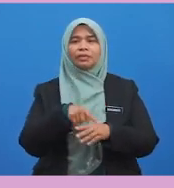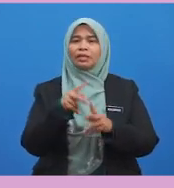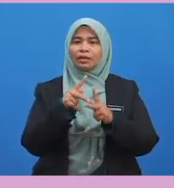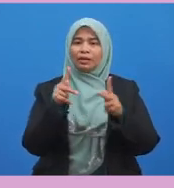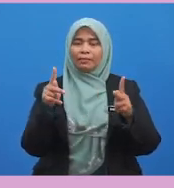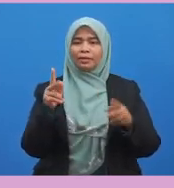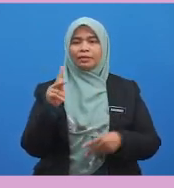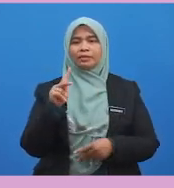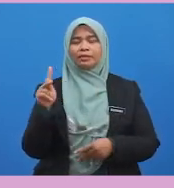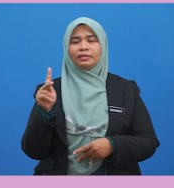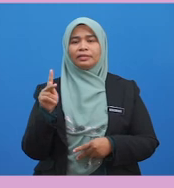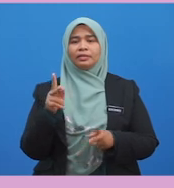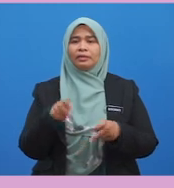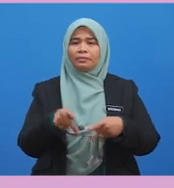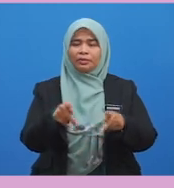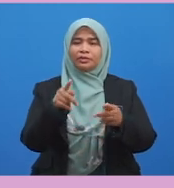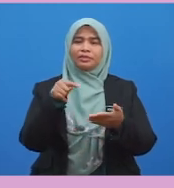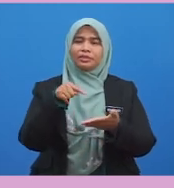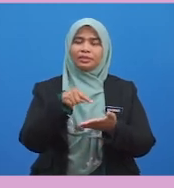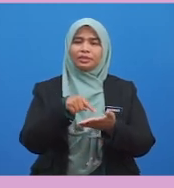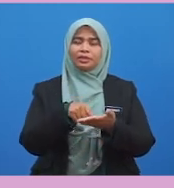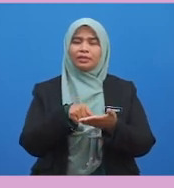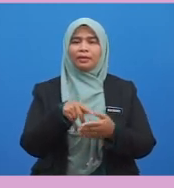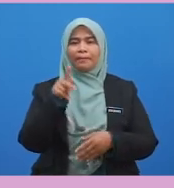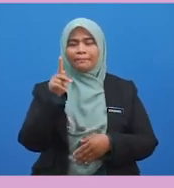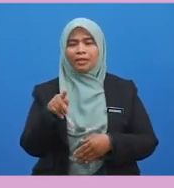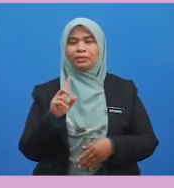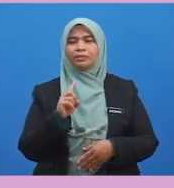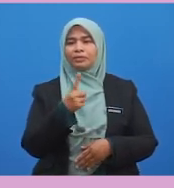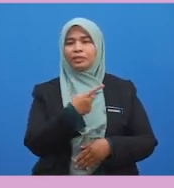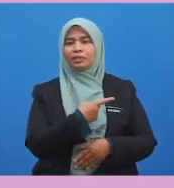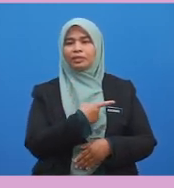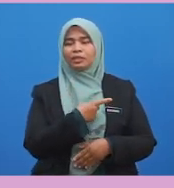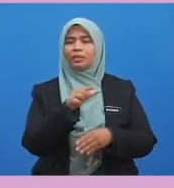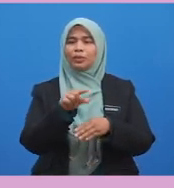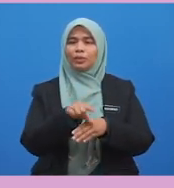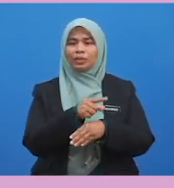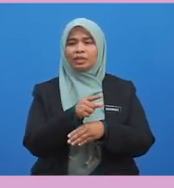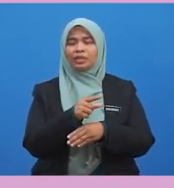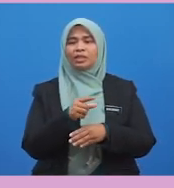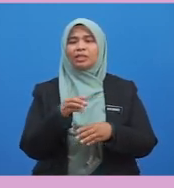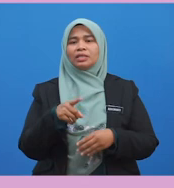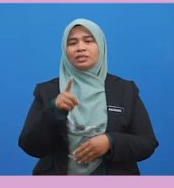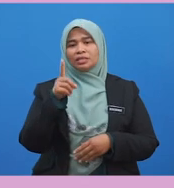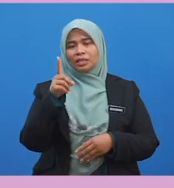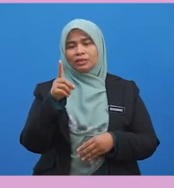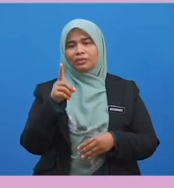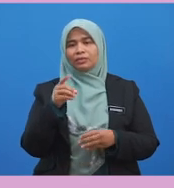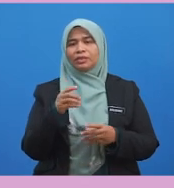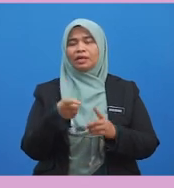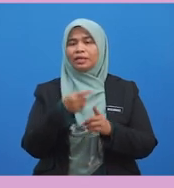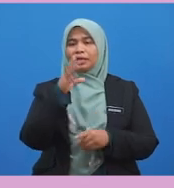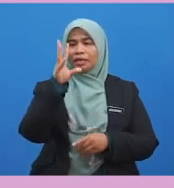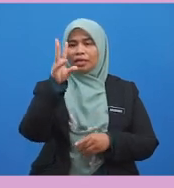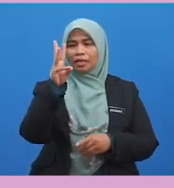dikembangkan. Proses ini memerlukan kita menggunakan salah satu dari